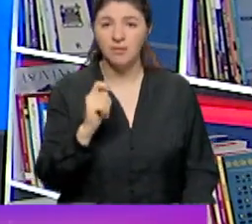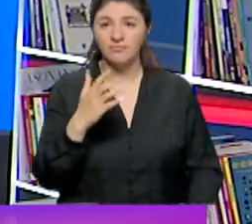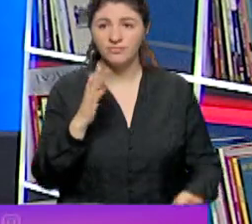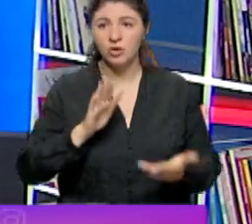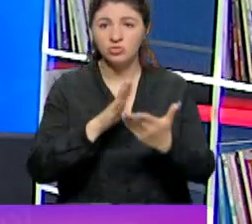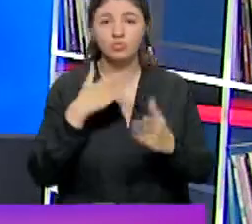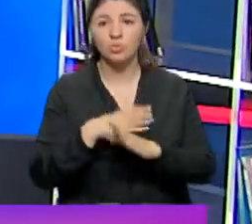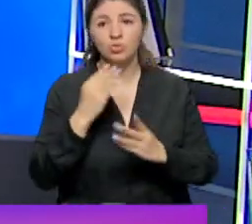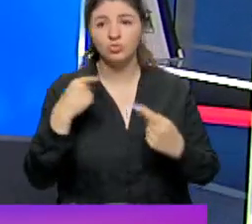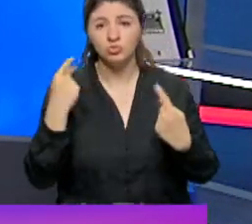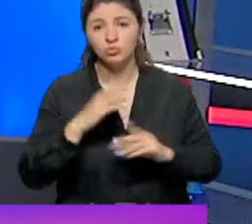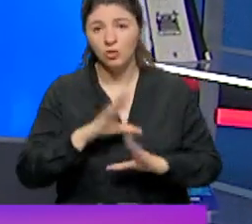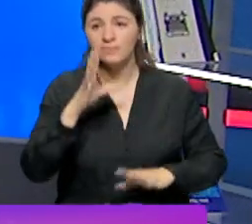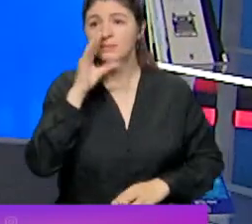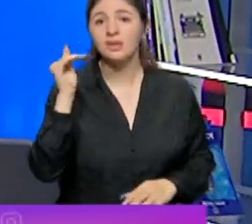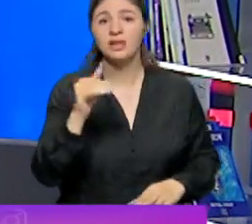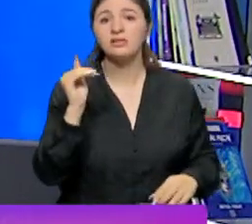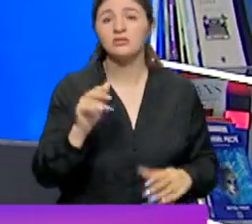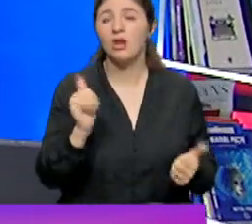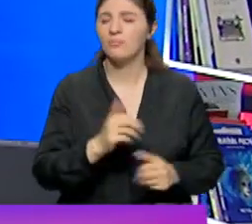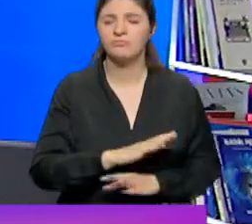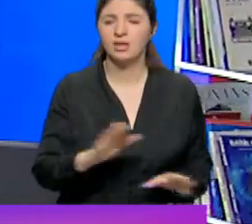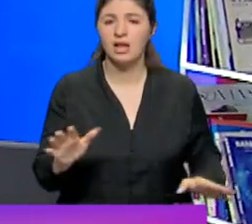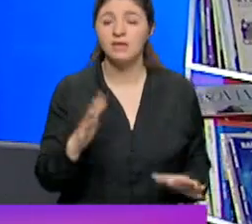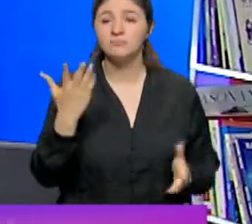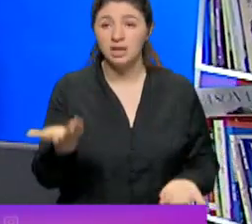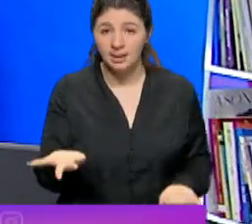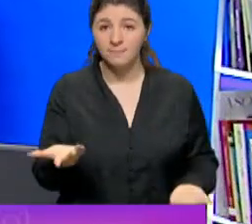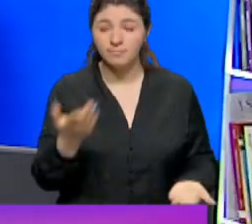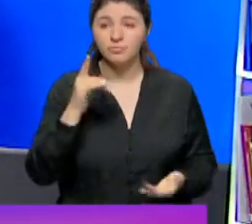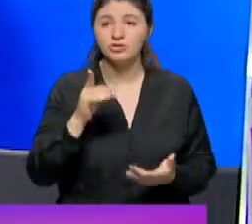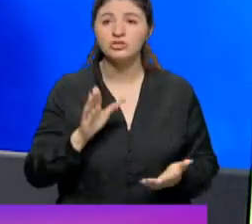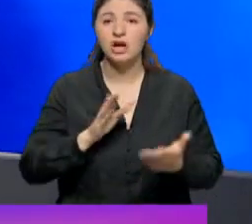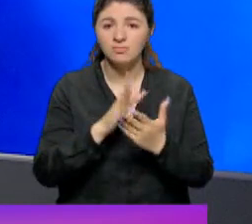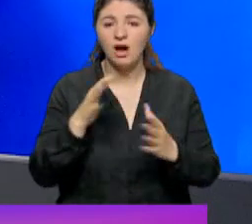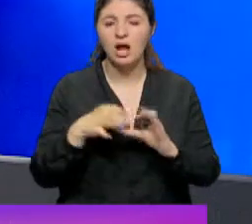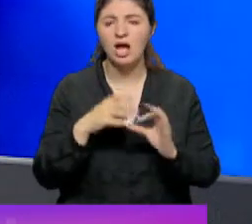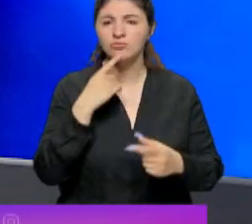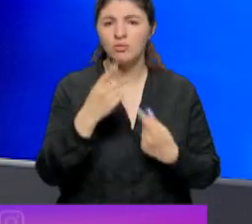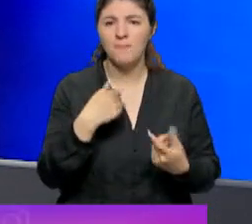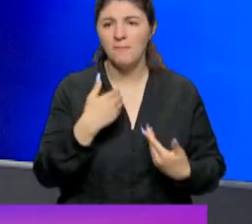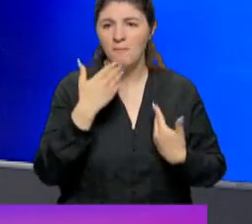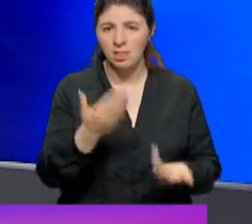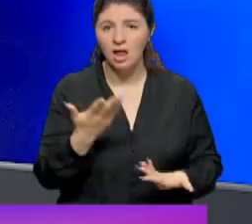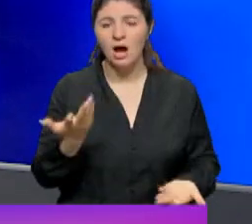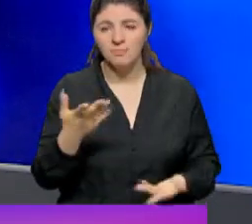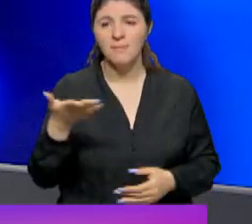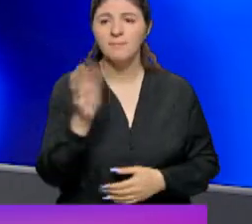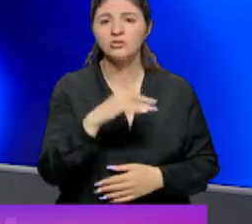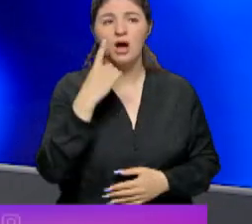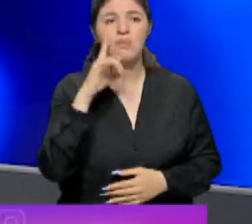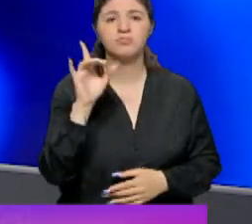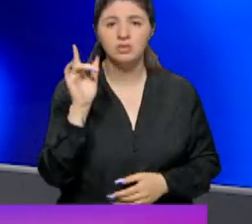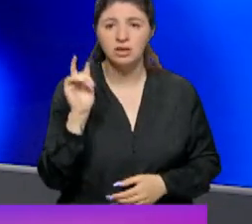eden yaklaşımları doğru bulmuyorum kimden gelirse gelsin Nitekim Bu yaklaşıma da ifadelerini paylaştım Ama